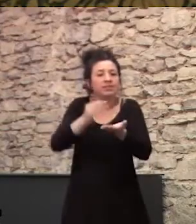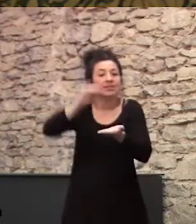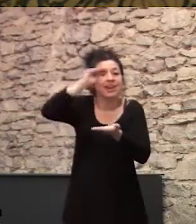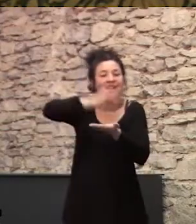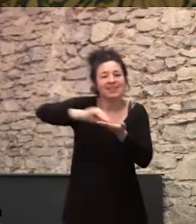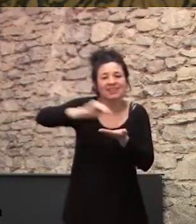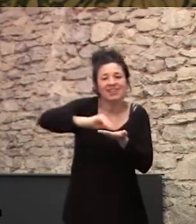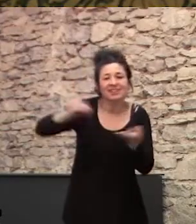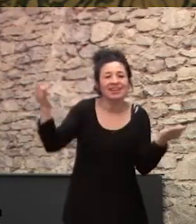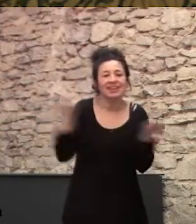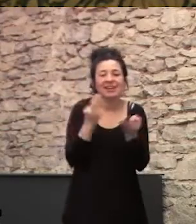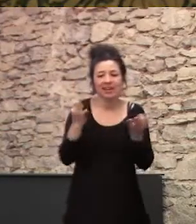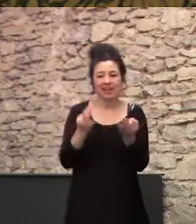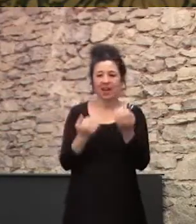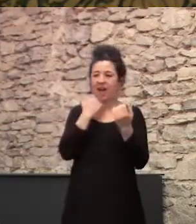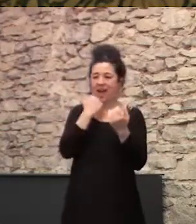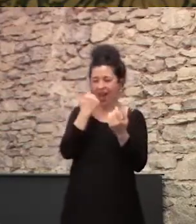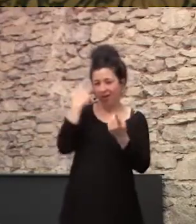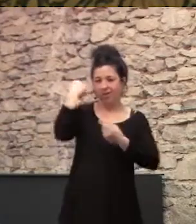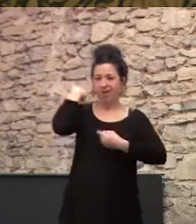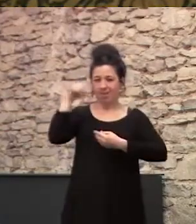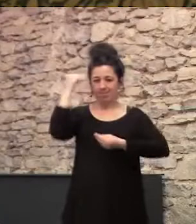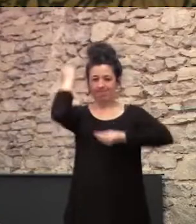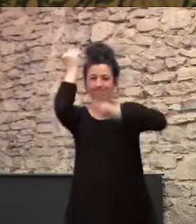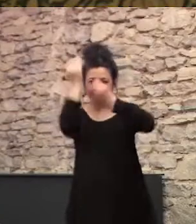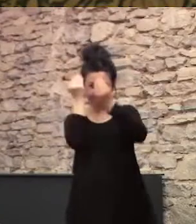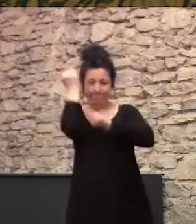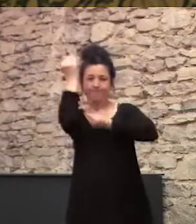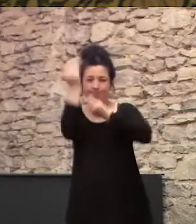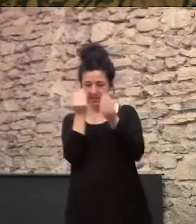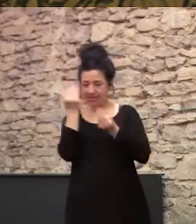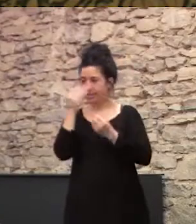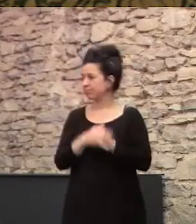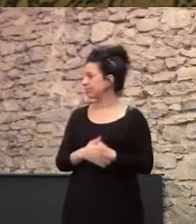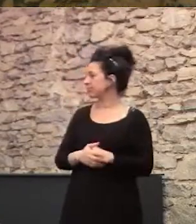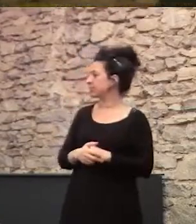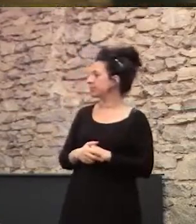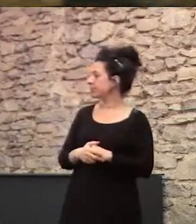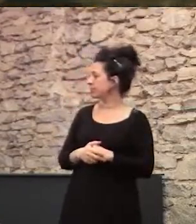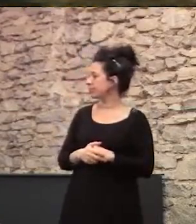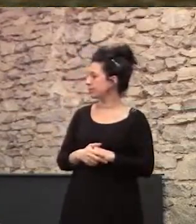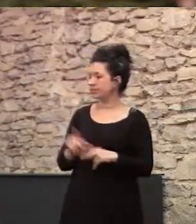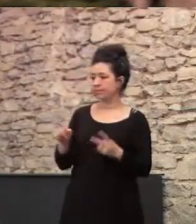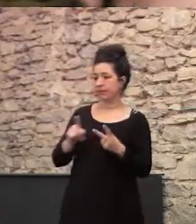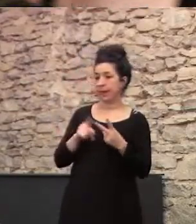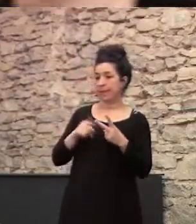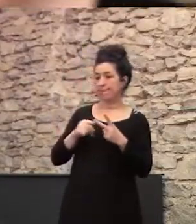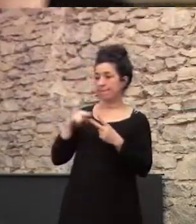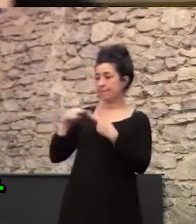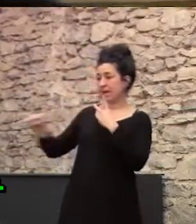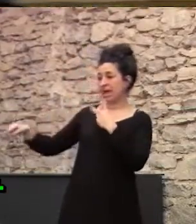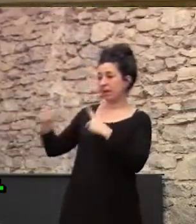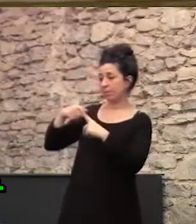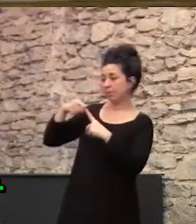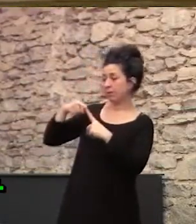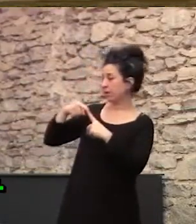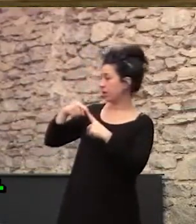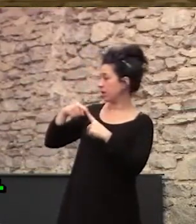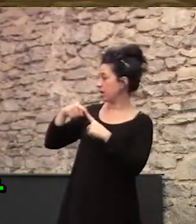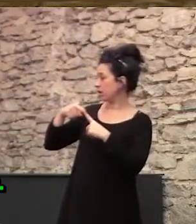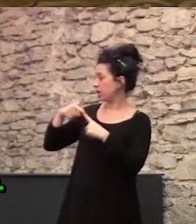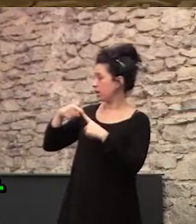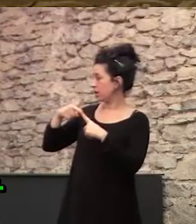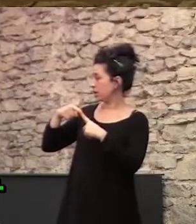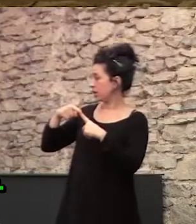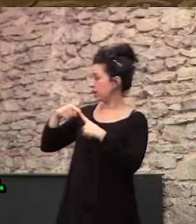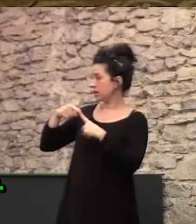duzuna, mendik egin, zerbait eta seguraski egon zarelako. Bai, ba, bigarra dialtuko dio, zele lengua, I'm afraid beste txanda pasa